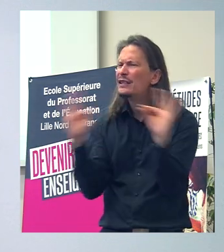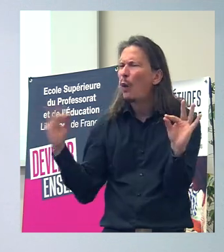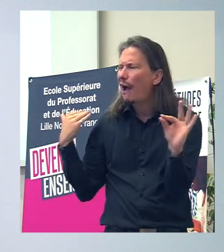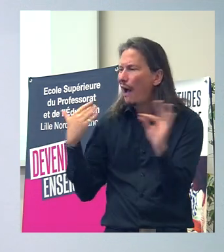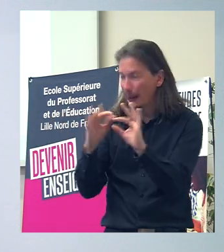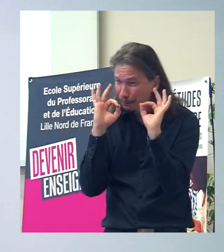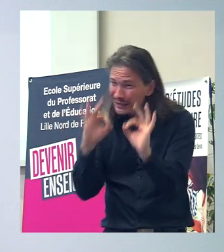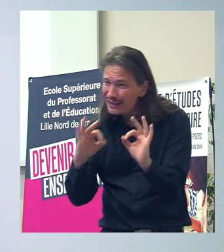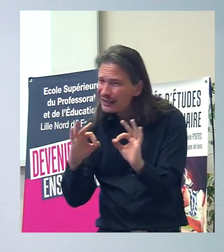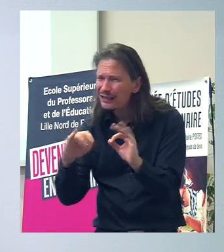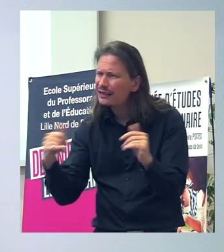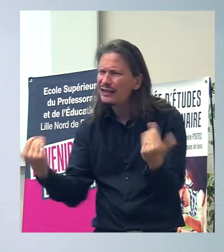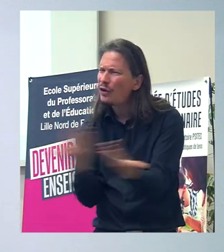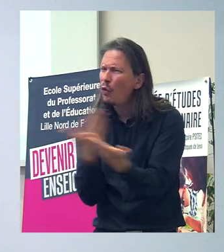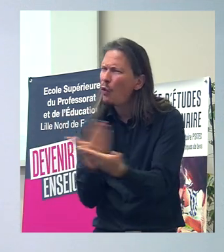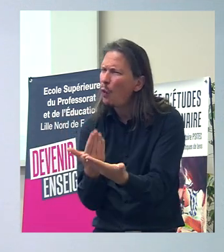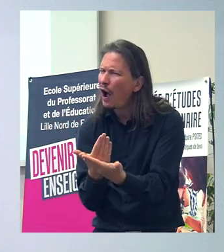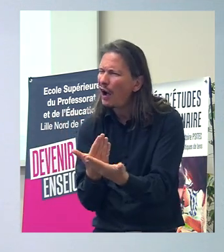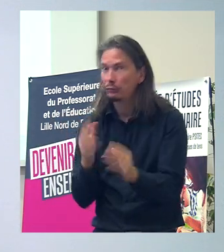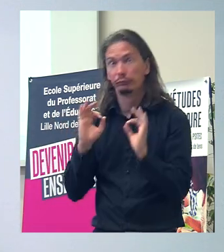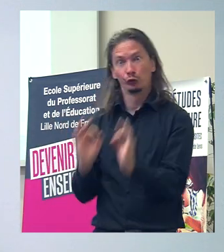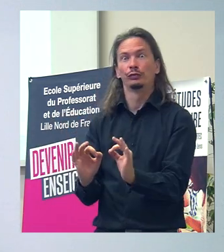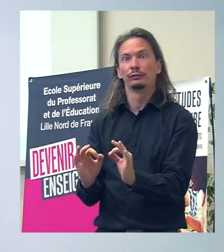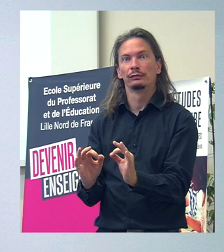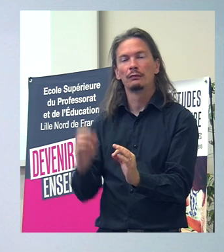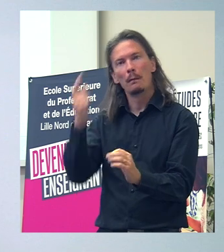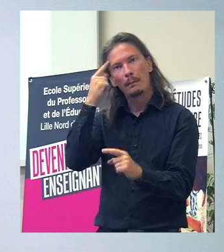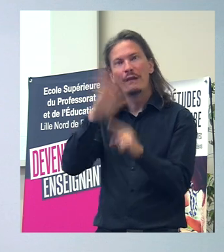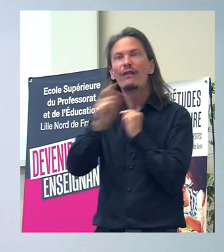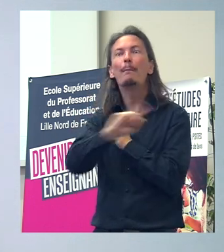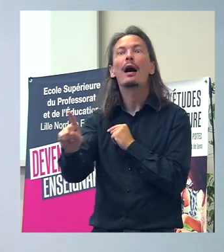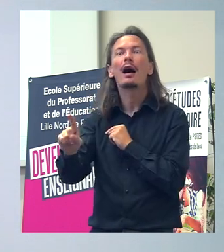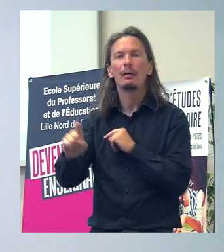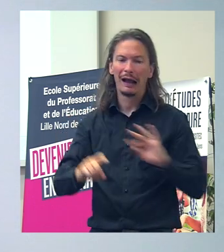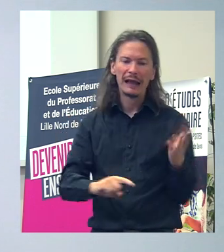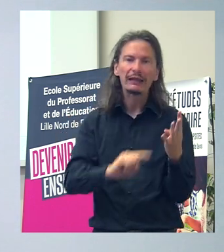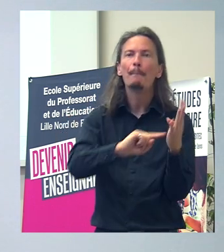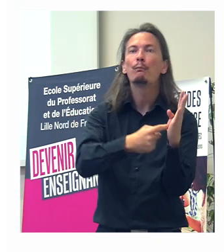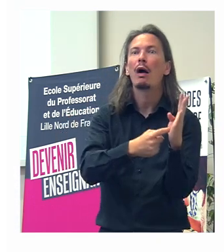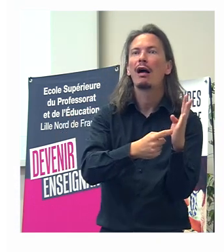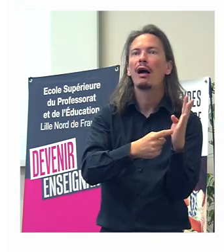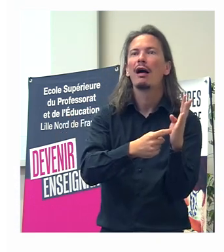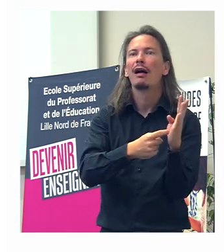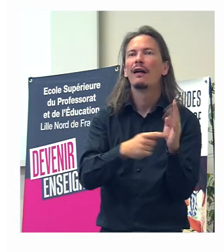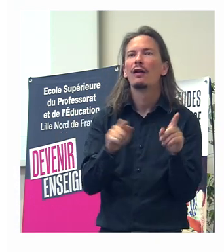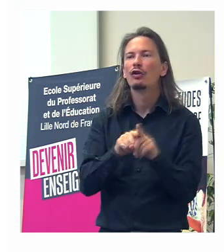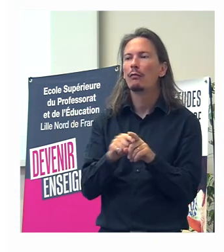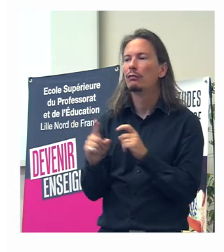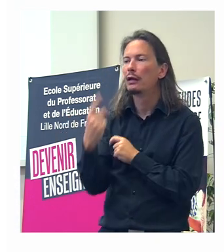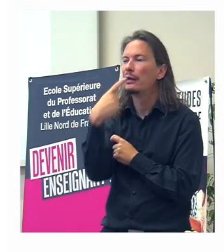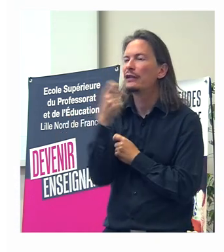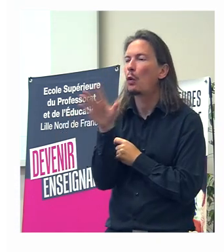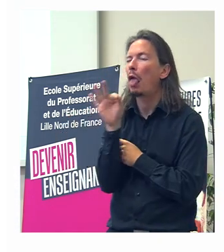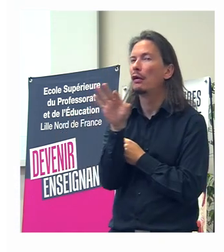convenablement, ils vont, au moment du point 4, c'est-à-dire au moment où vous allez cueillir quelques